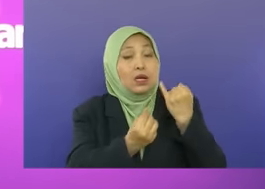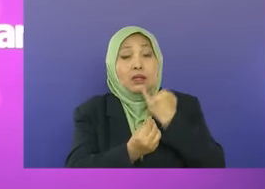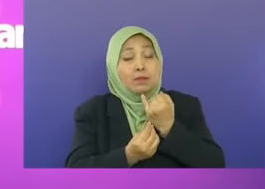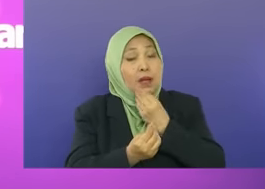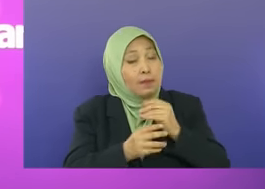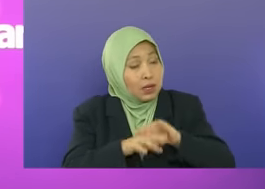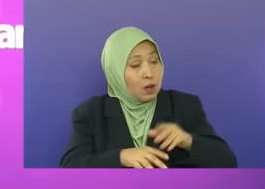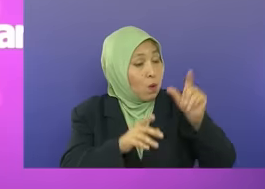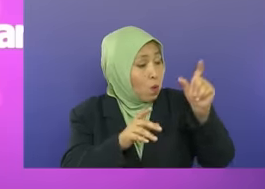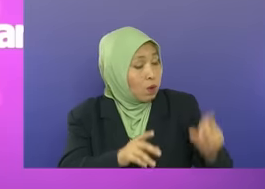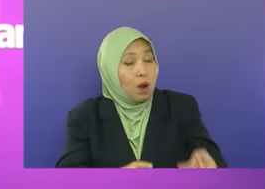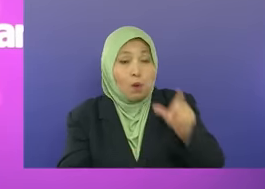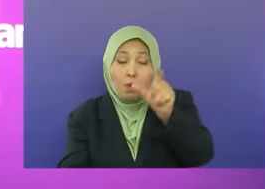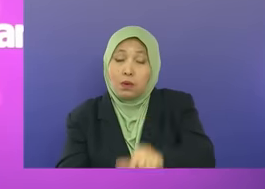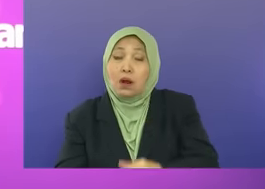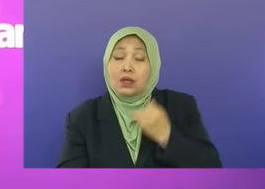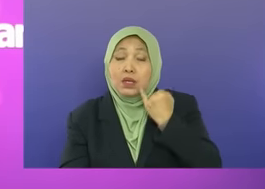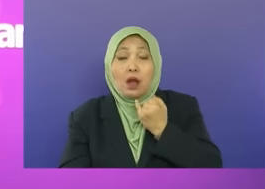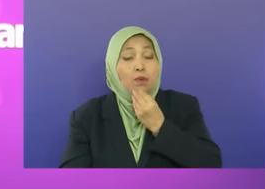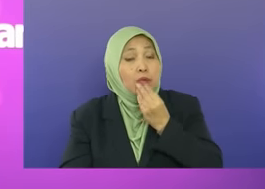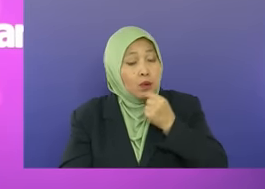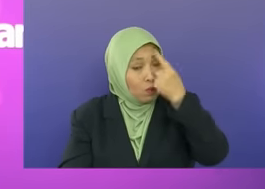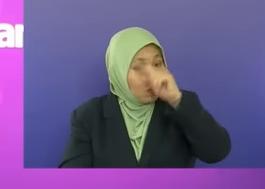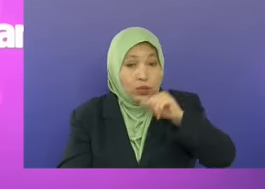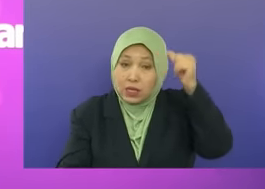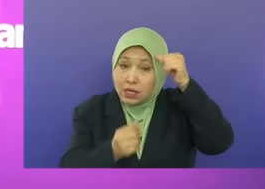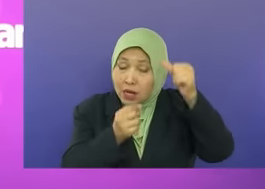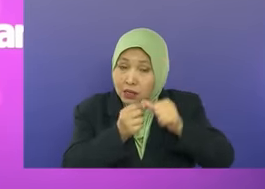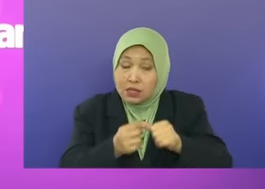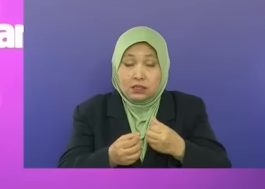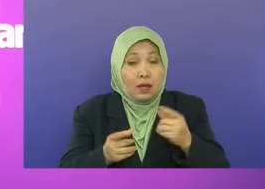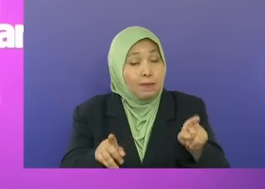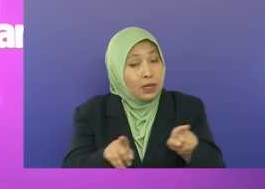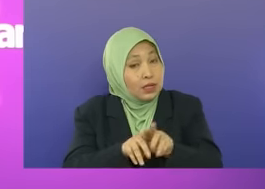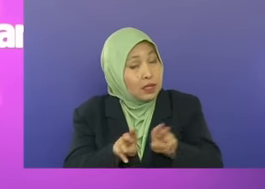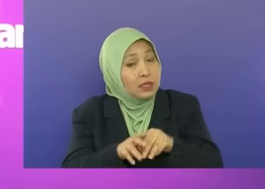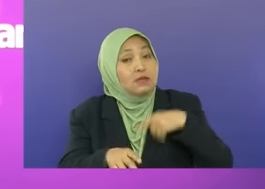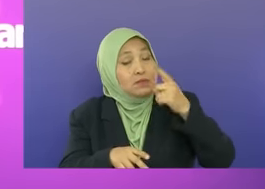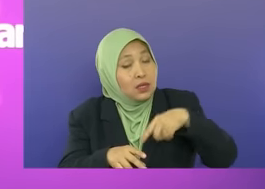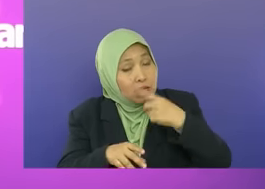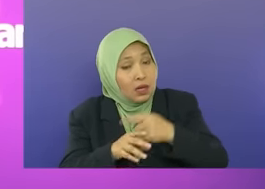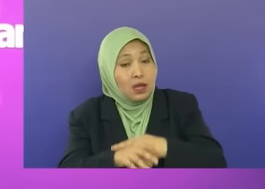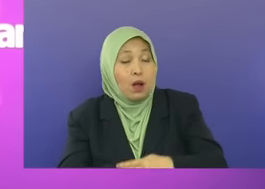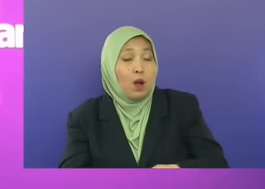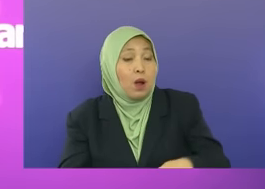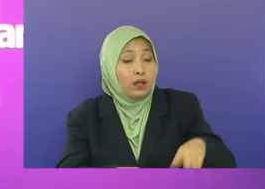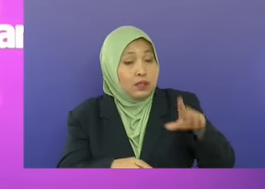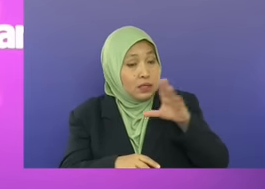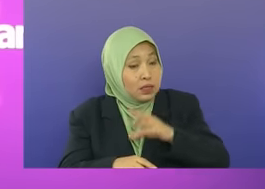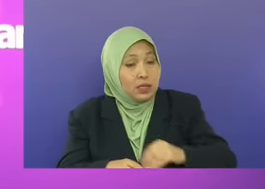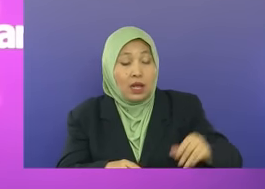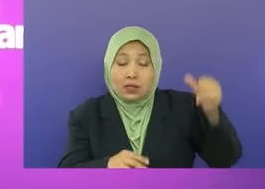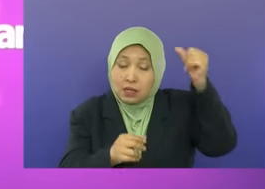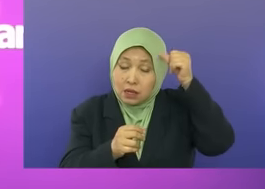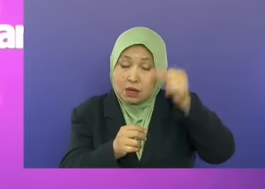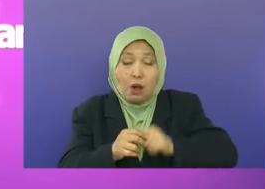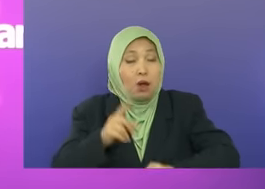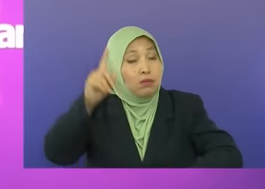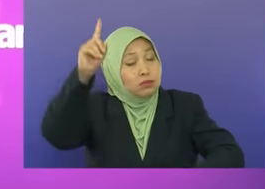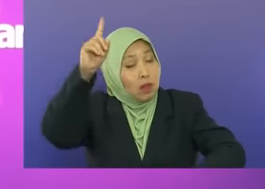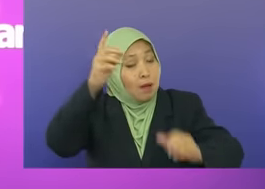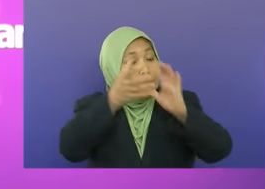orang-orang Yahudi untuk diingati ya sebagaimana dinyatakan pada ayat 49 jainakum Allah